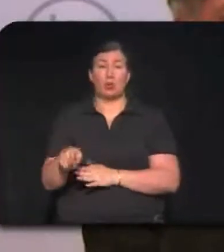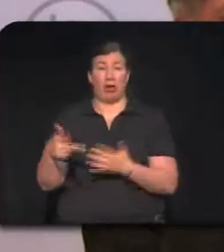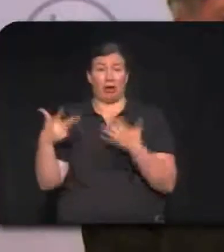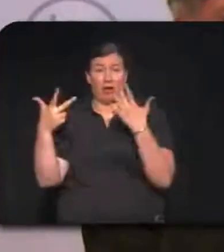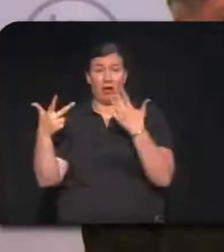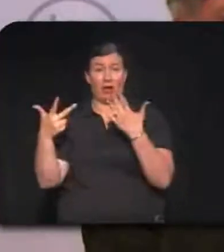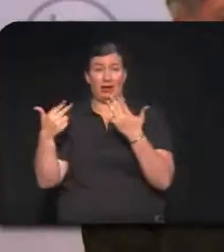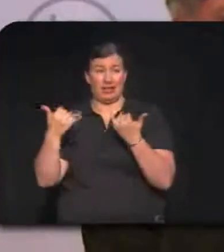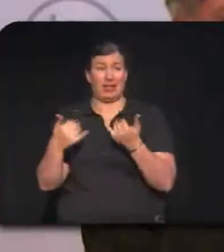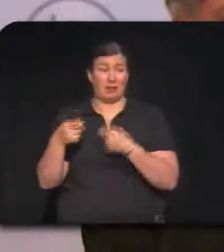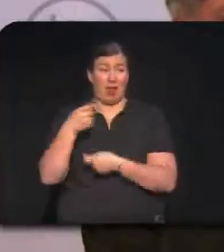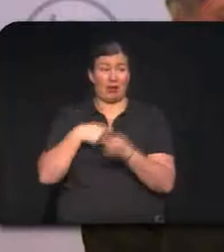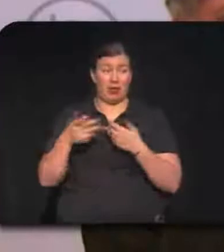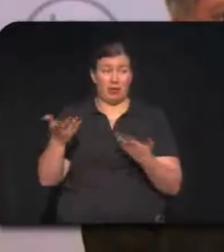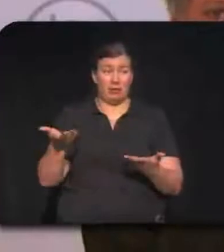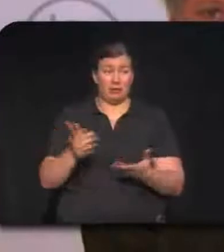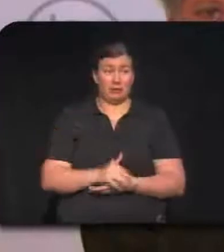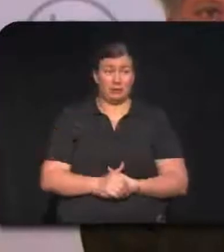behandeln